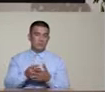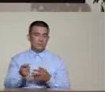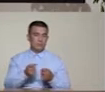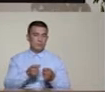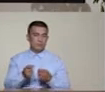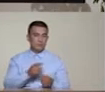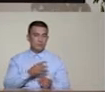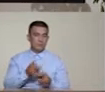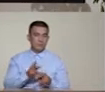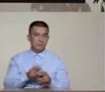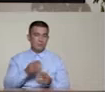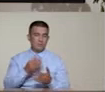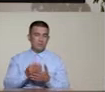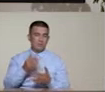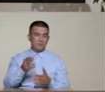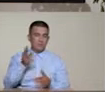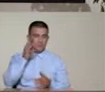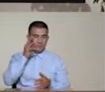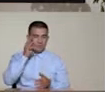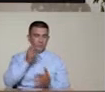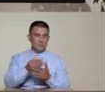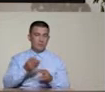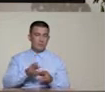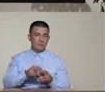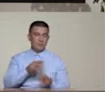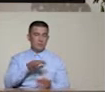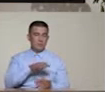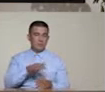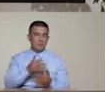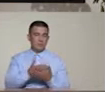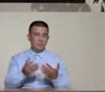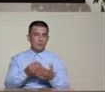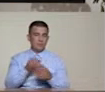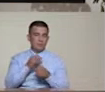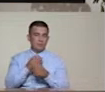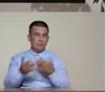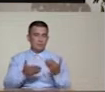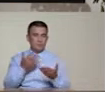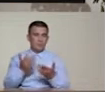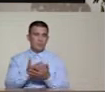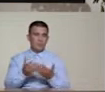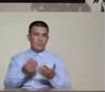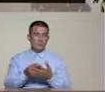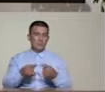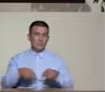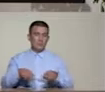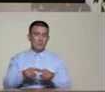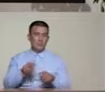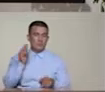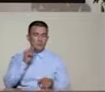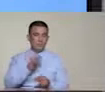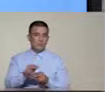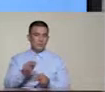dastlab Turkiston o'lkasidagi yodgorliklarni arxeologik tadqiq qiluvchi tugarak tashkil qilingan